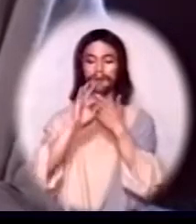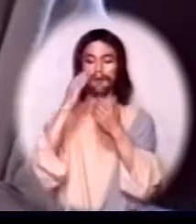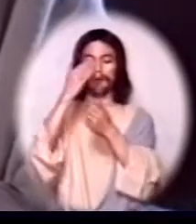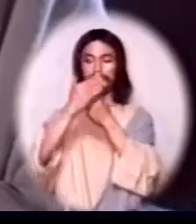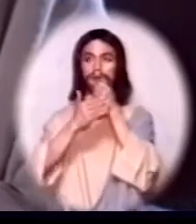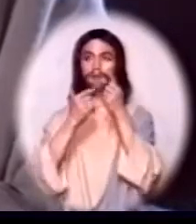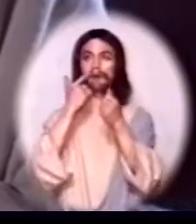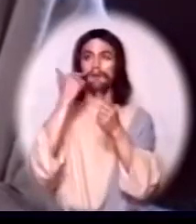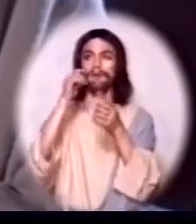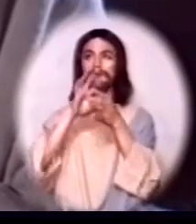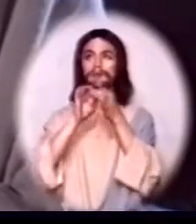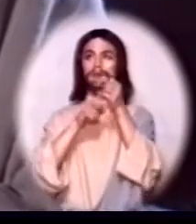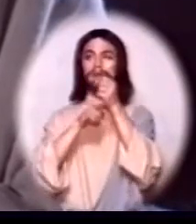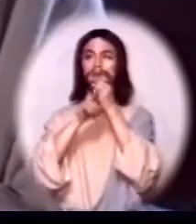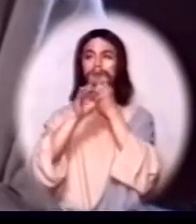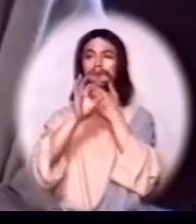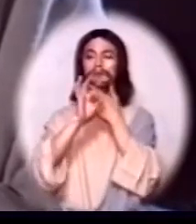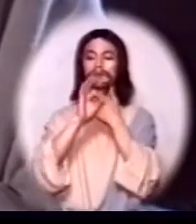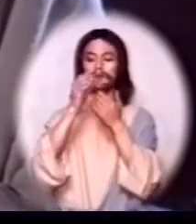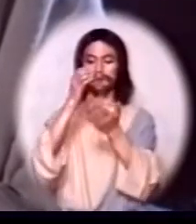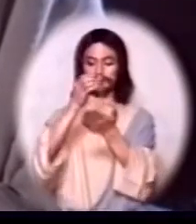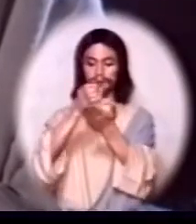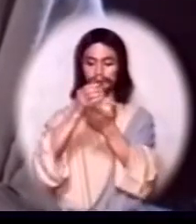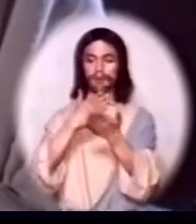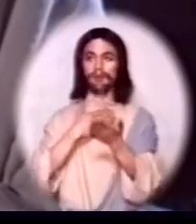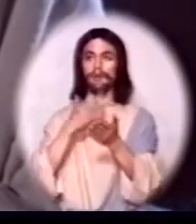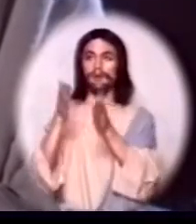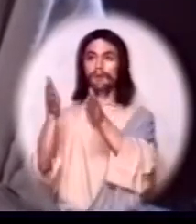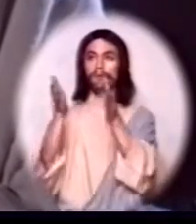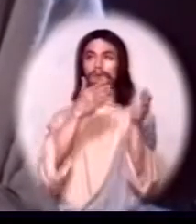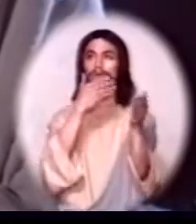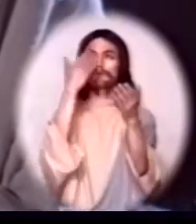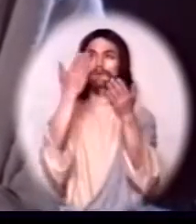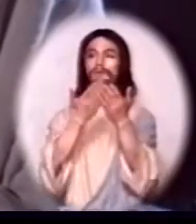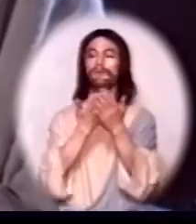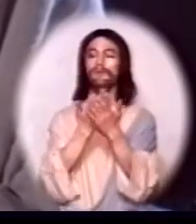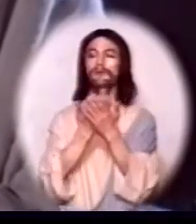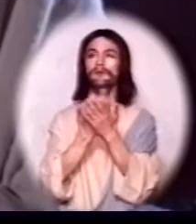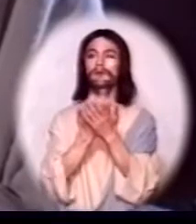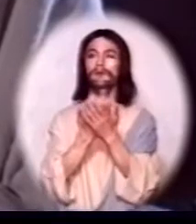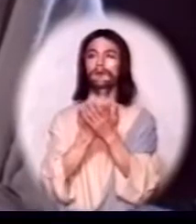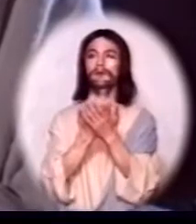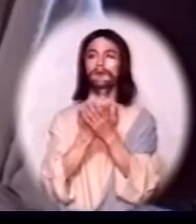만약 아버지의 뜻이라면 이 잔을 내게서 옮기어 주소서.